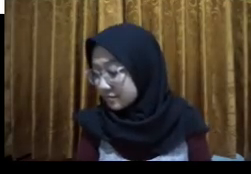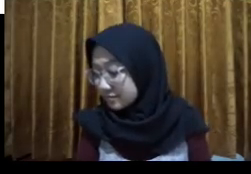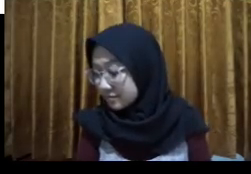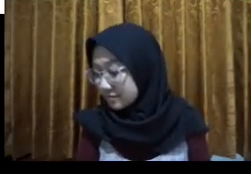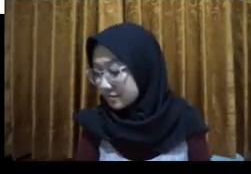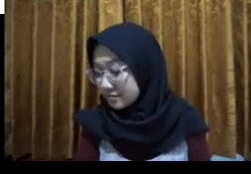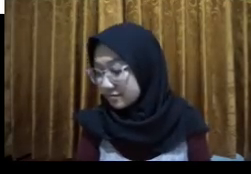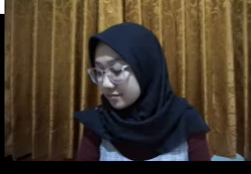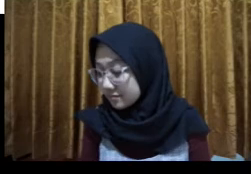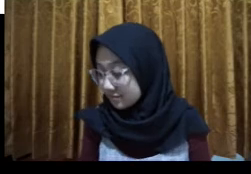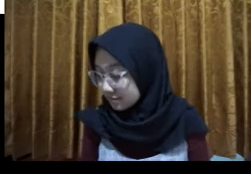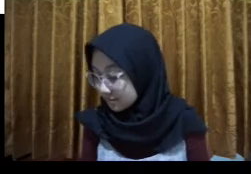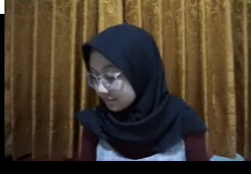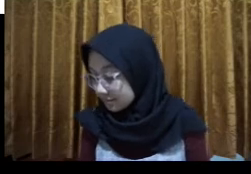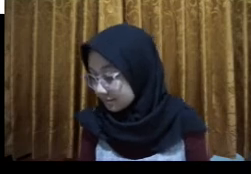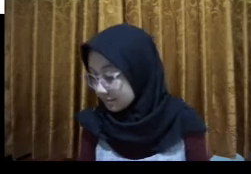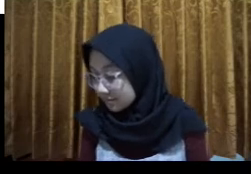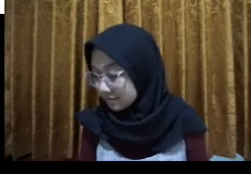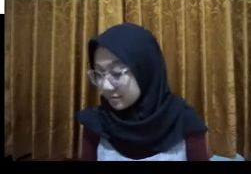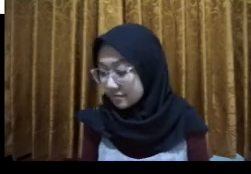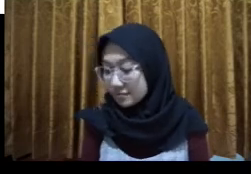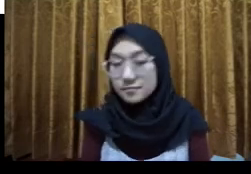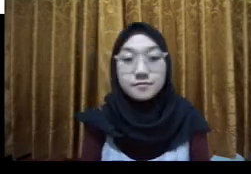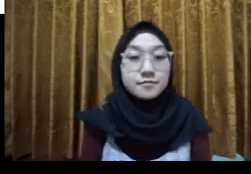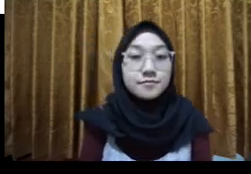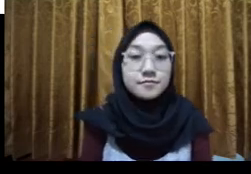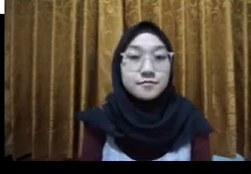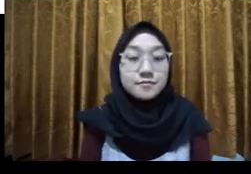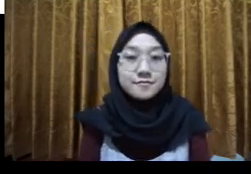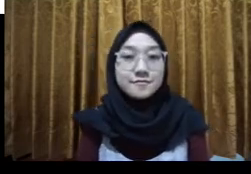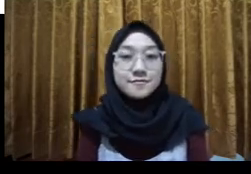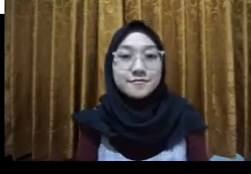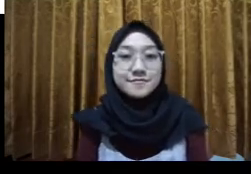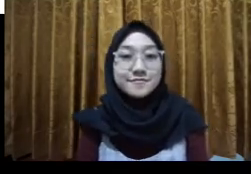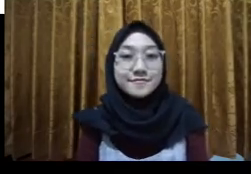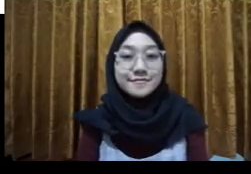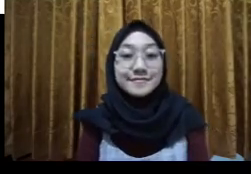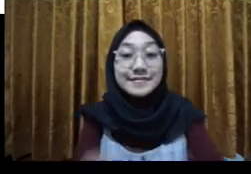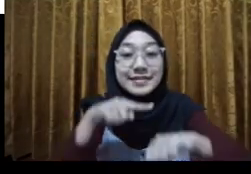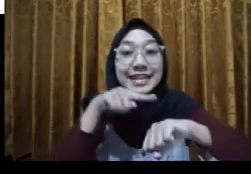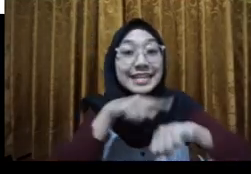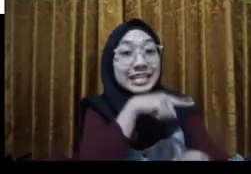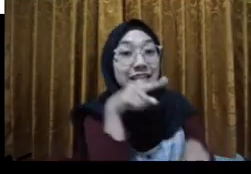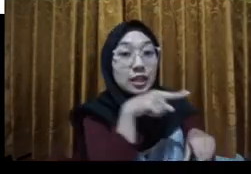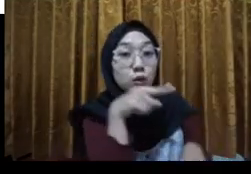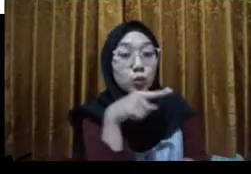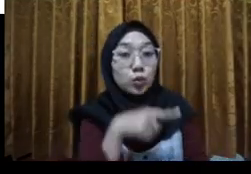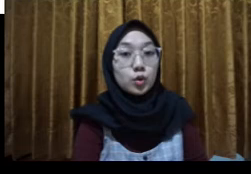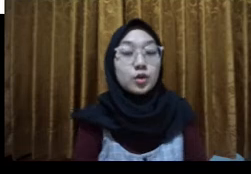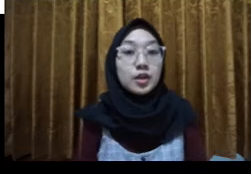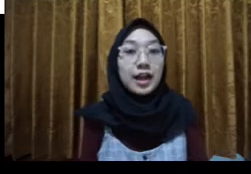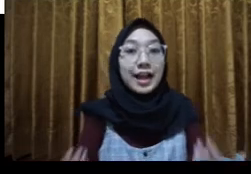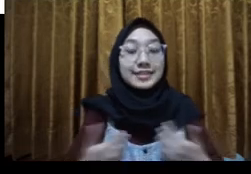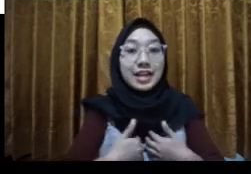kuno koleksi Nah, ini dia. items view list anak di persimpangan perceraian ebook anakku hartaku ebook 2 of 3. Nah, di sini ada yang